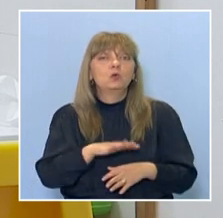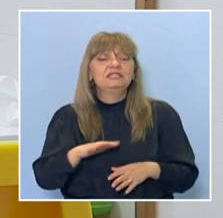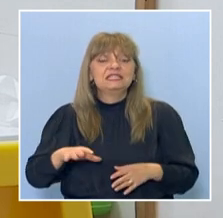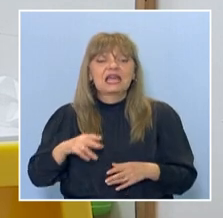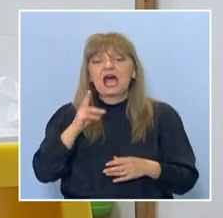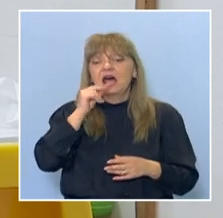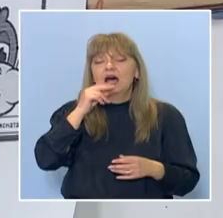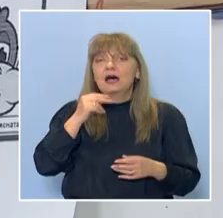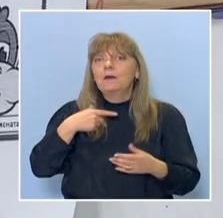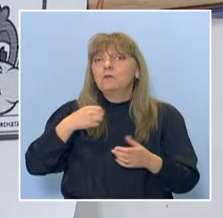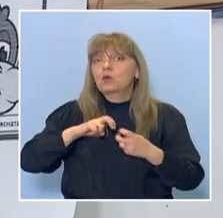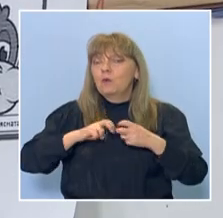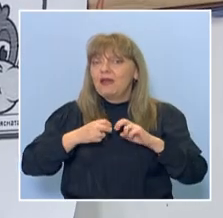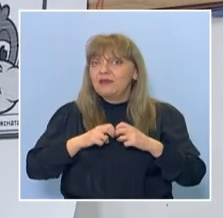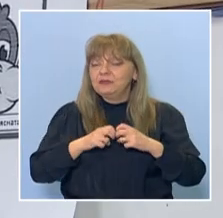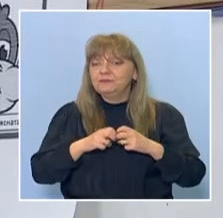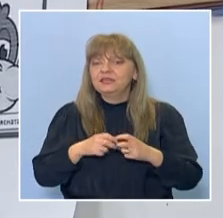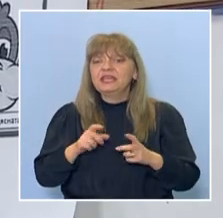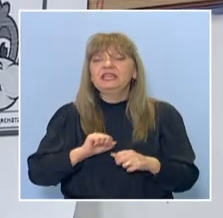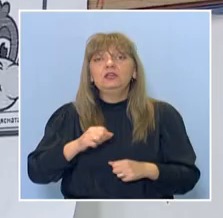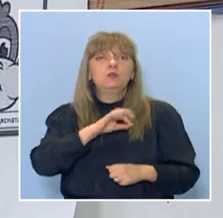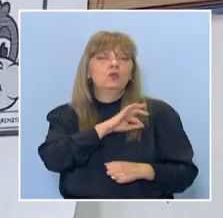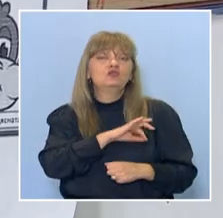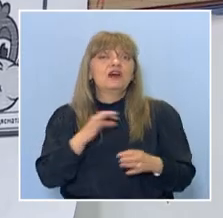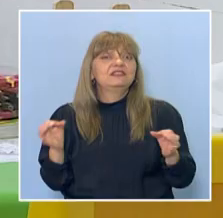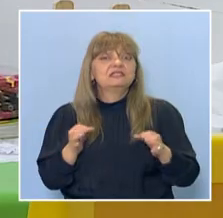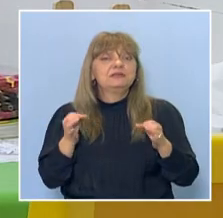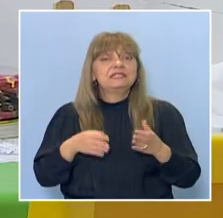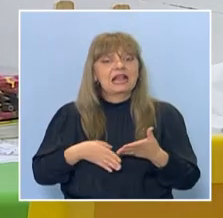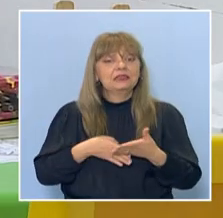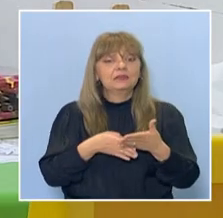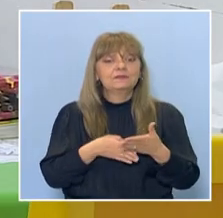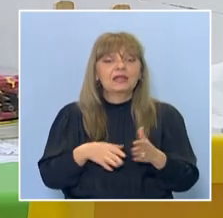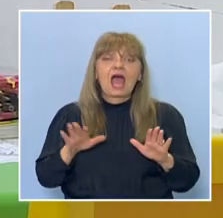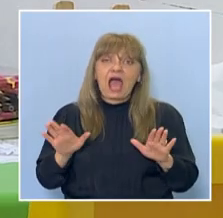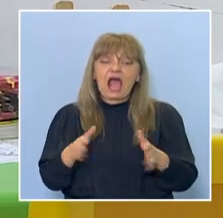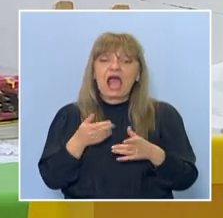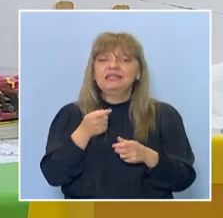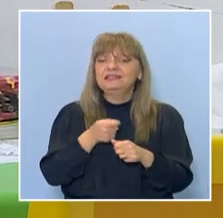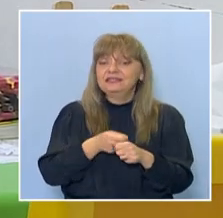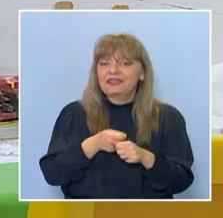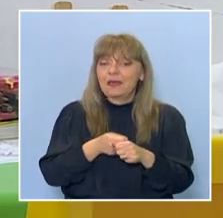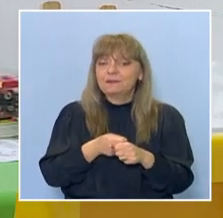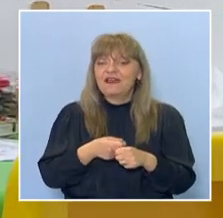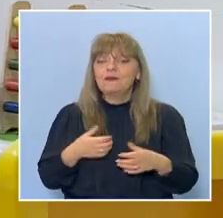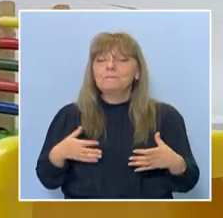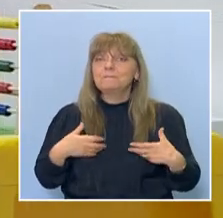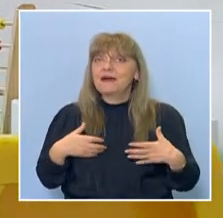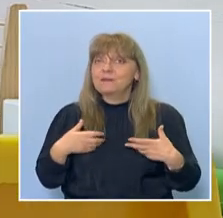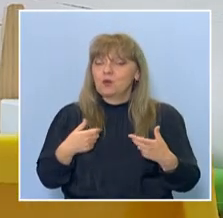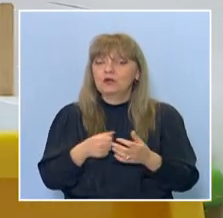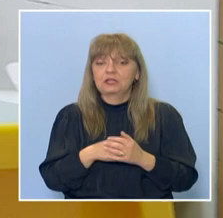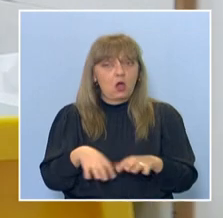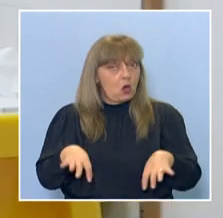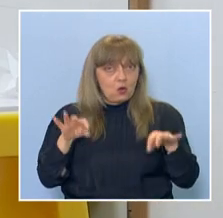проблеми, а заедно с това получават и специална подкрепа. Ице, хайде да си направим маймунката сега. Да.